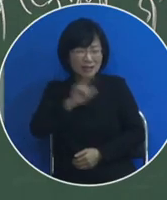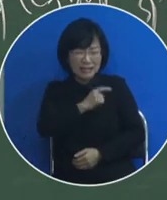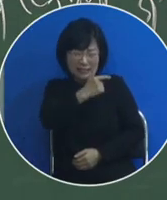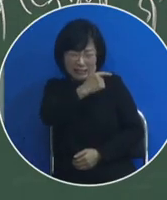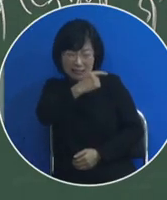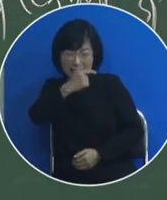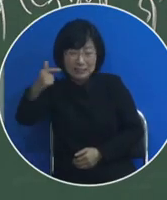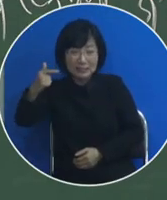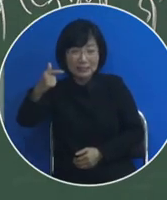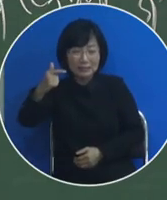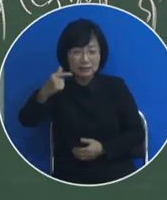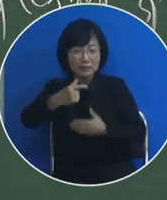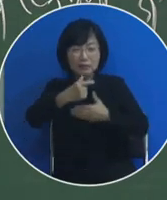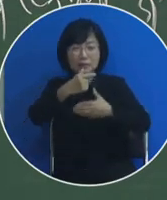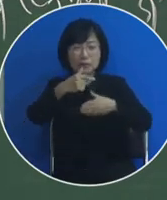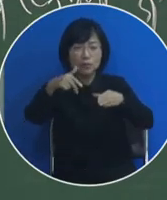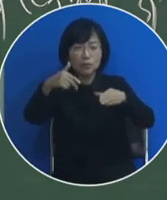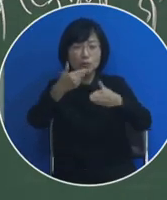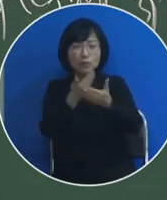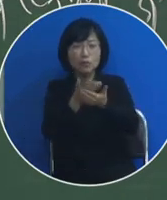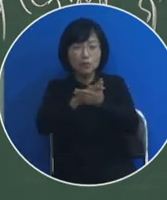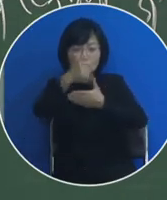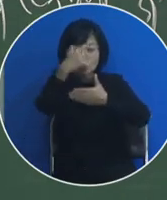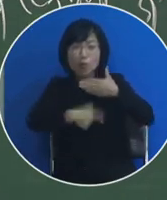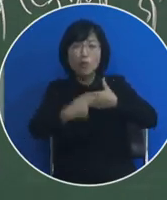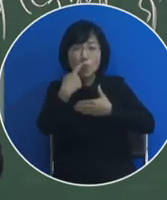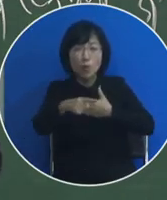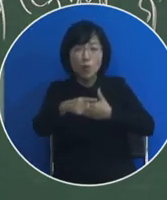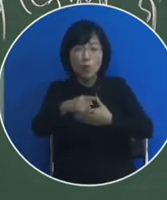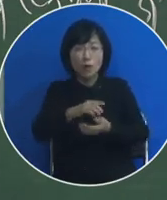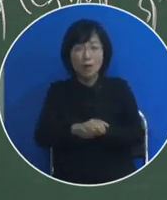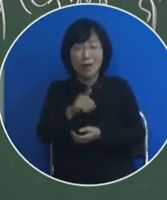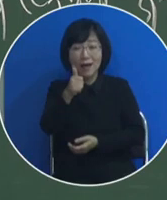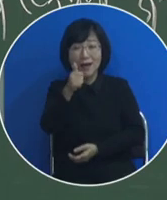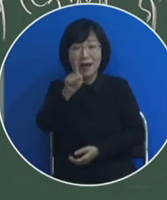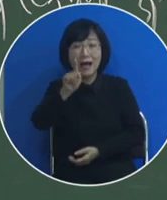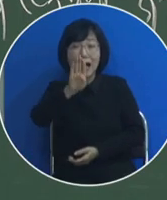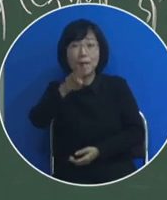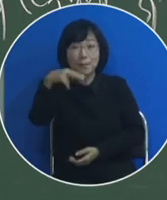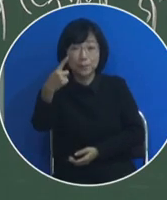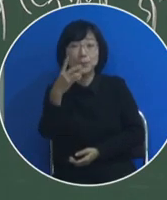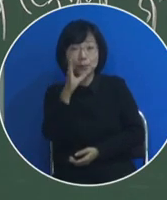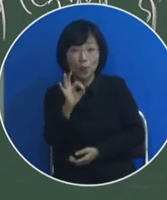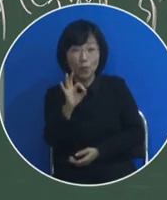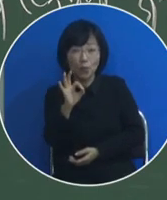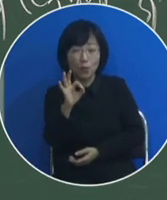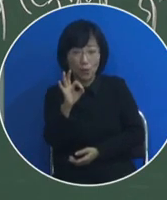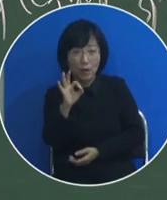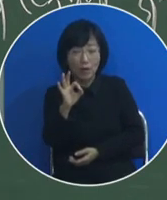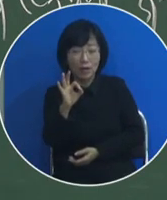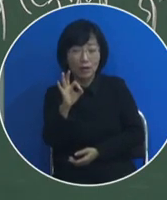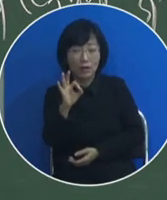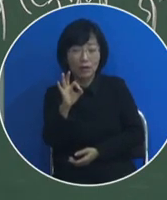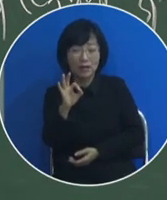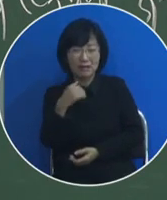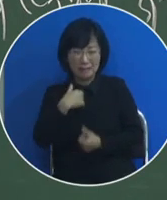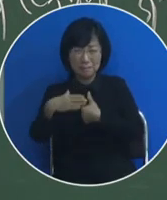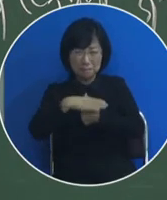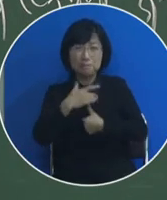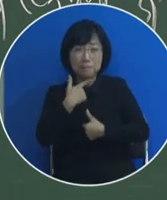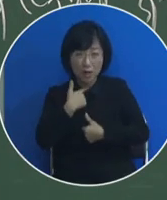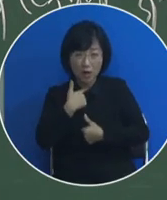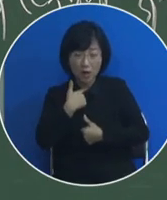나를 건드리잖아요. And so now once that is happening, the largest denomination in Korea, which is the Habdong denomination, they're the ones that first did this against me.